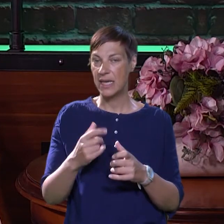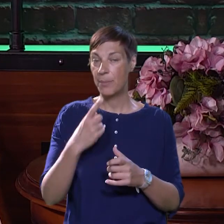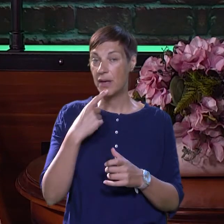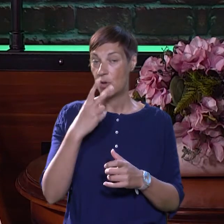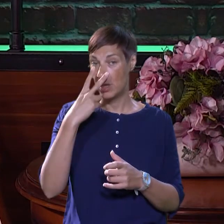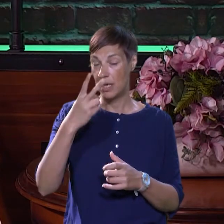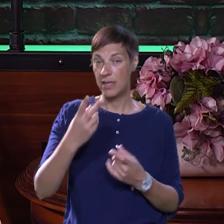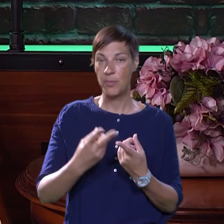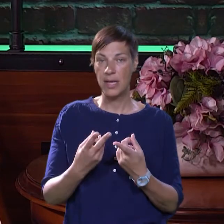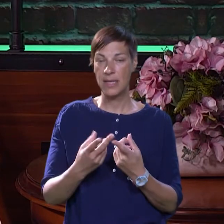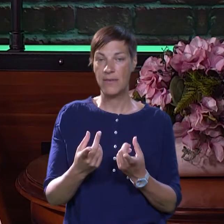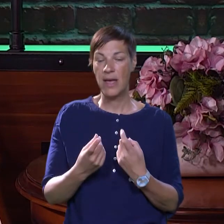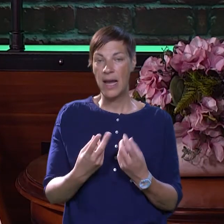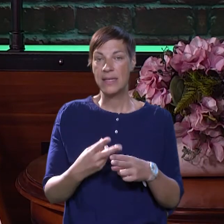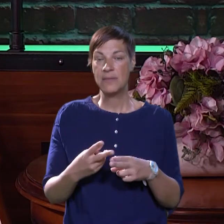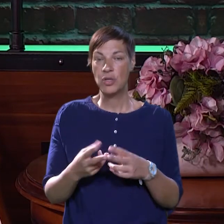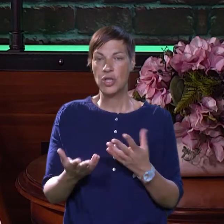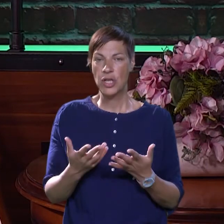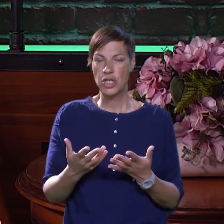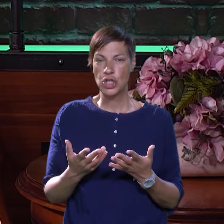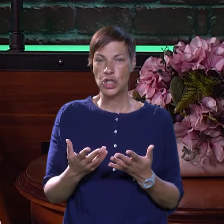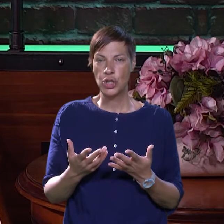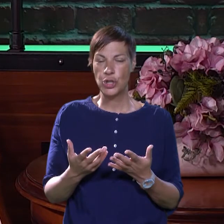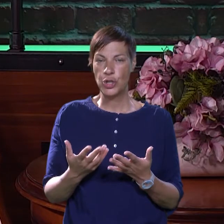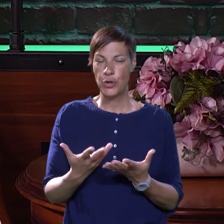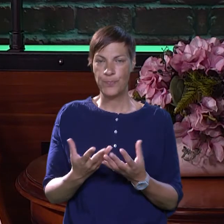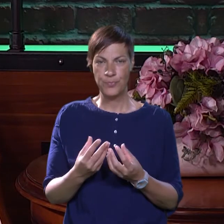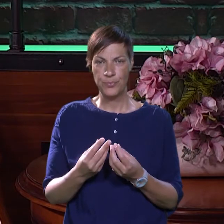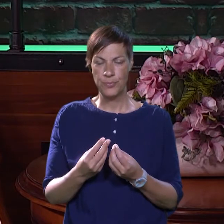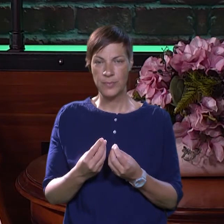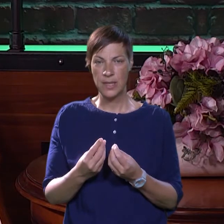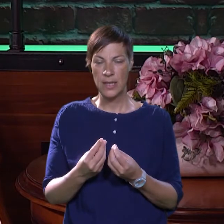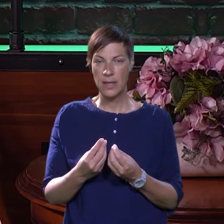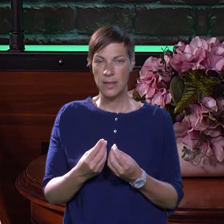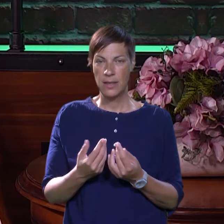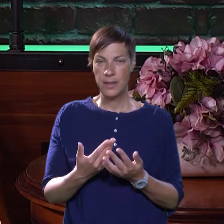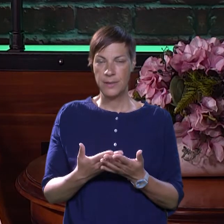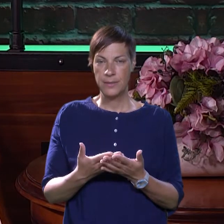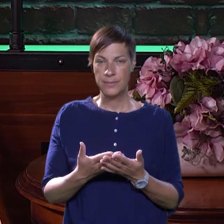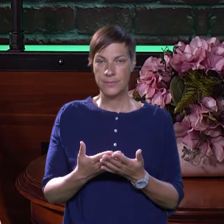koje gledamo na televiziji, ali možda i zbog toga što u stvari vrlo često za